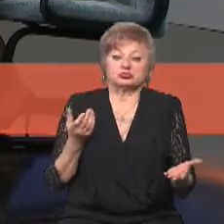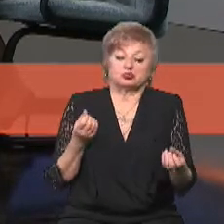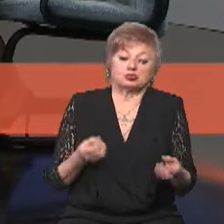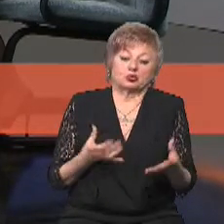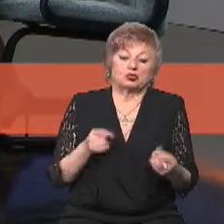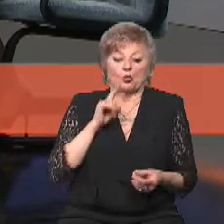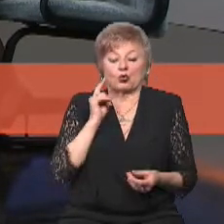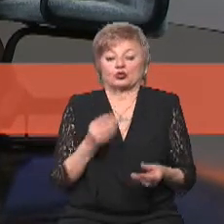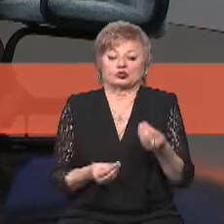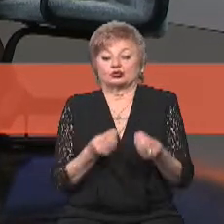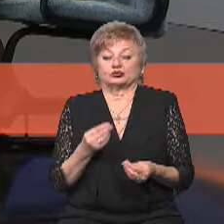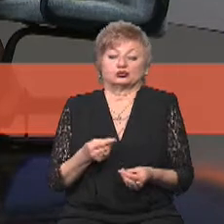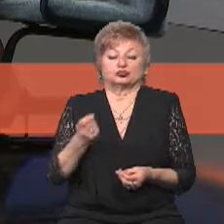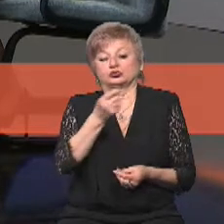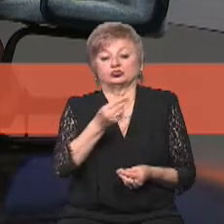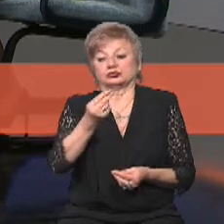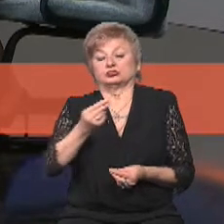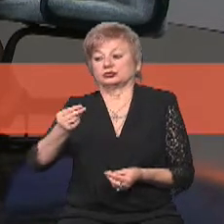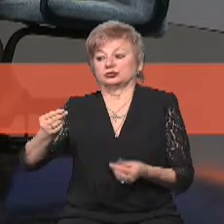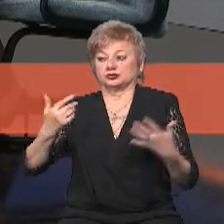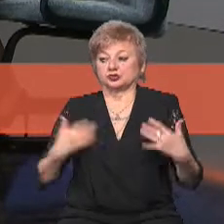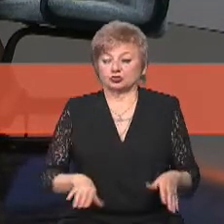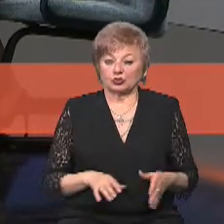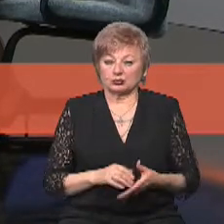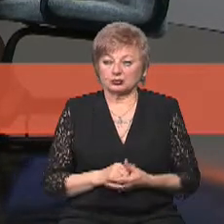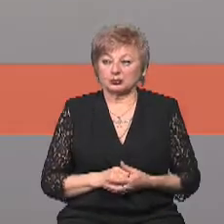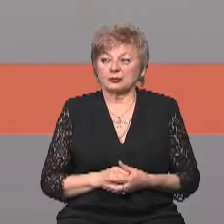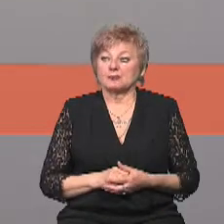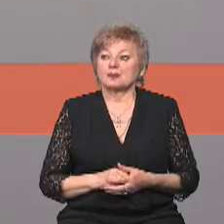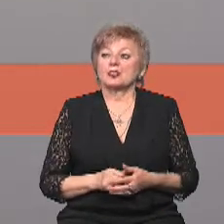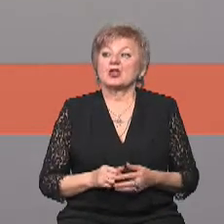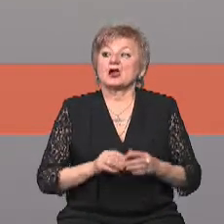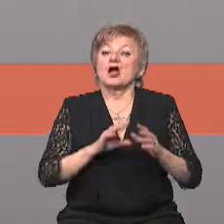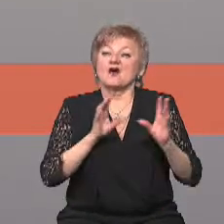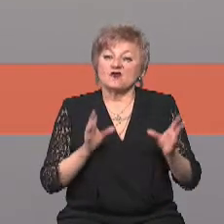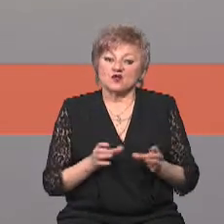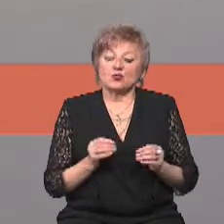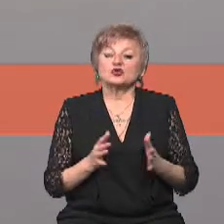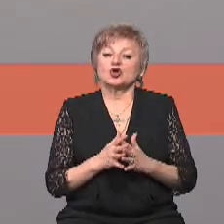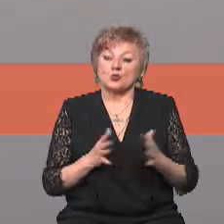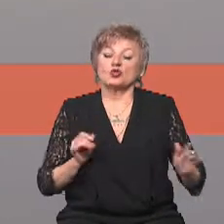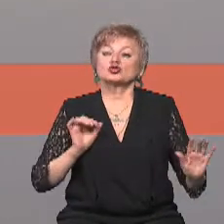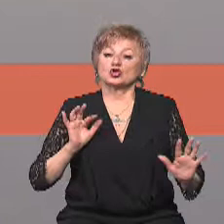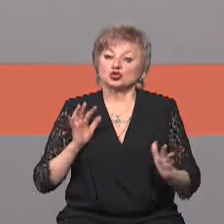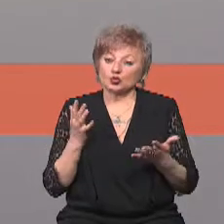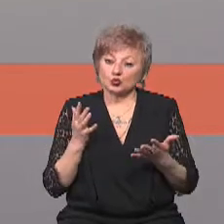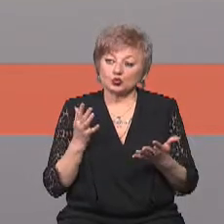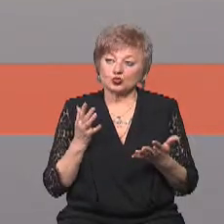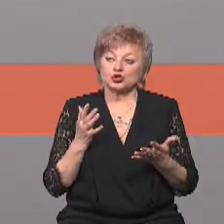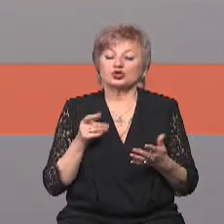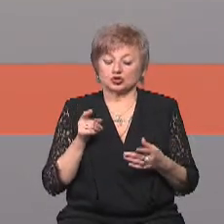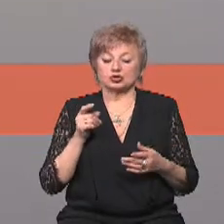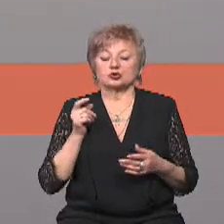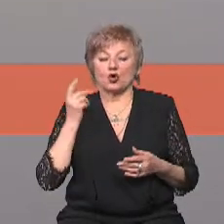там молодь щось бавиться, там намалювала якийсь напис. В принципі, в більшості випадків підприємці